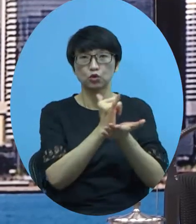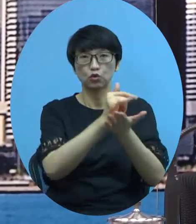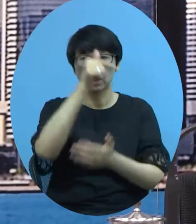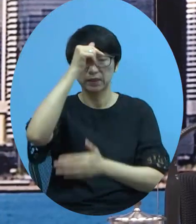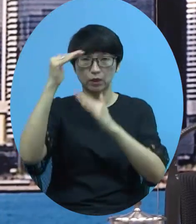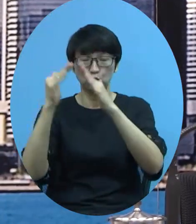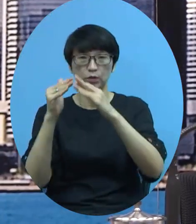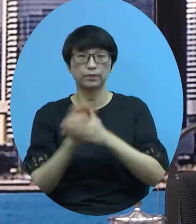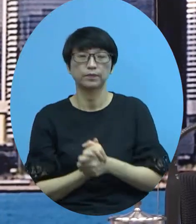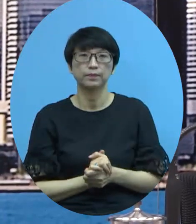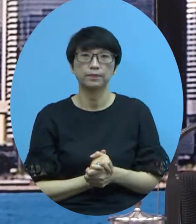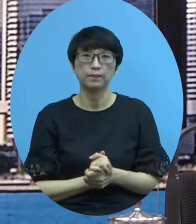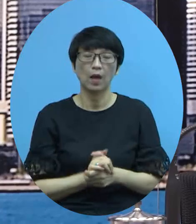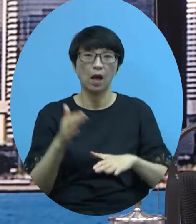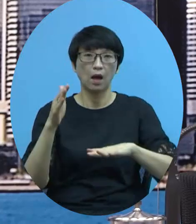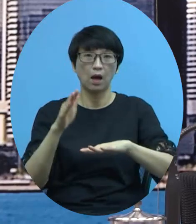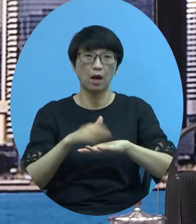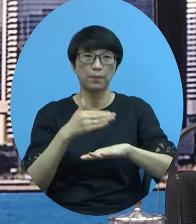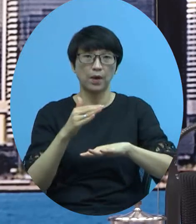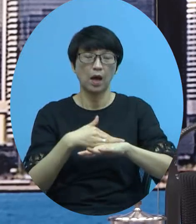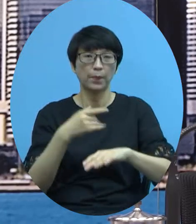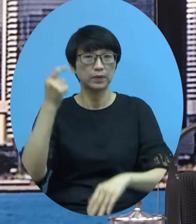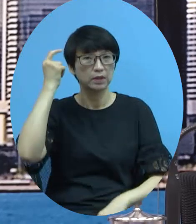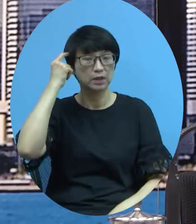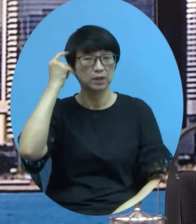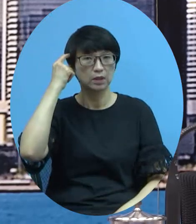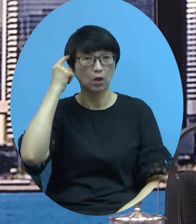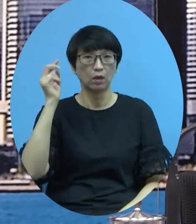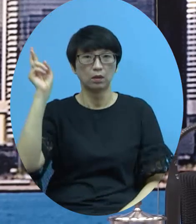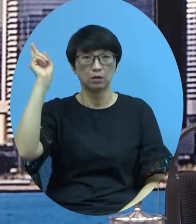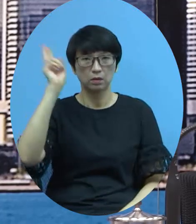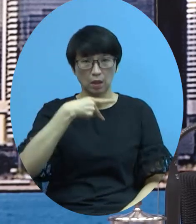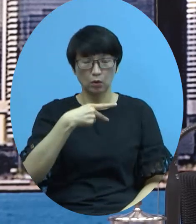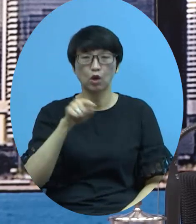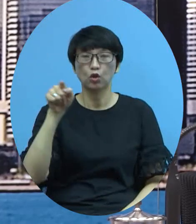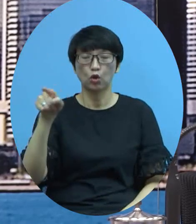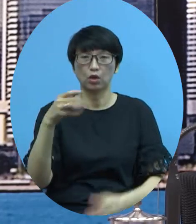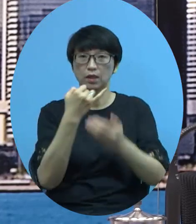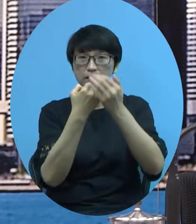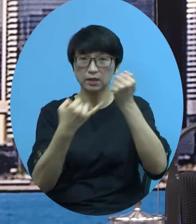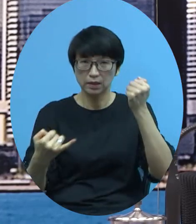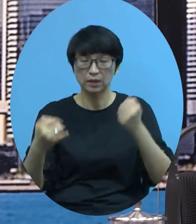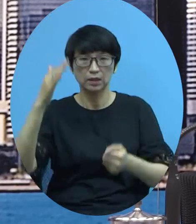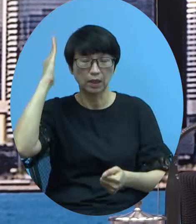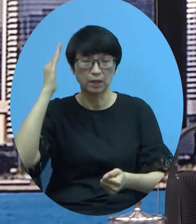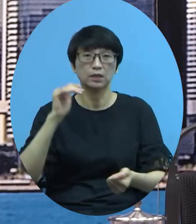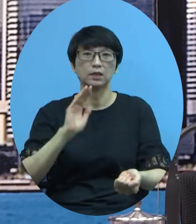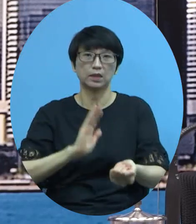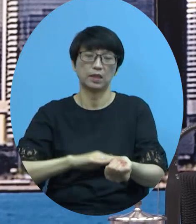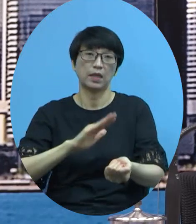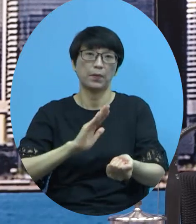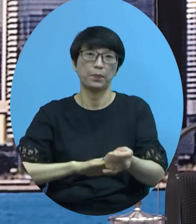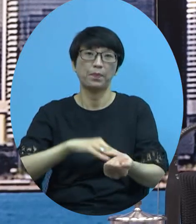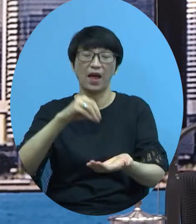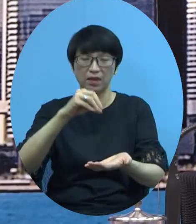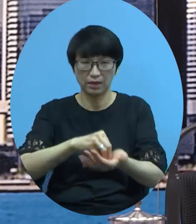嘅嚇，咁我哋係正話咧就係知道即係又搞錯咗，應該係佢嘅仔咧先至係一個